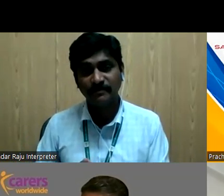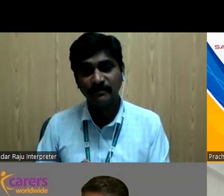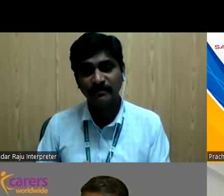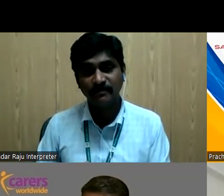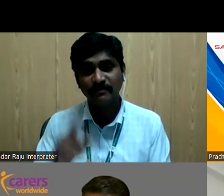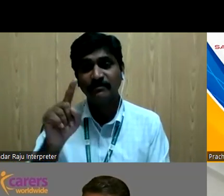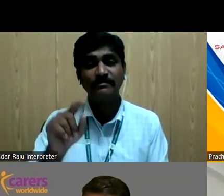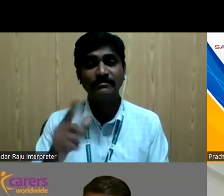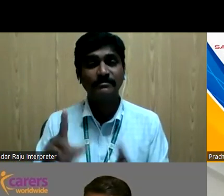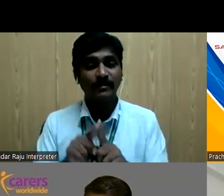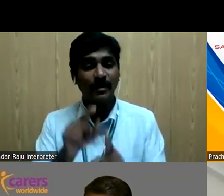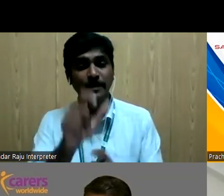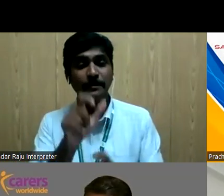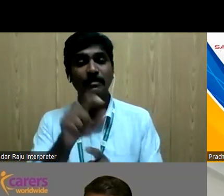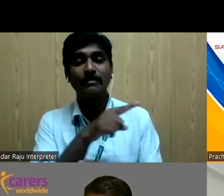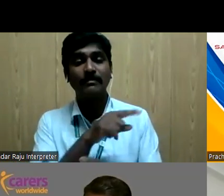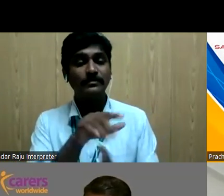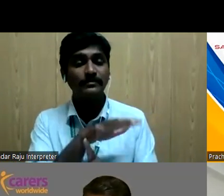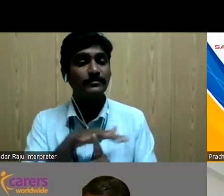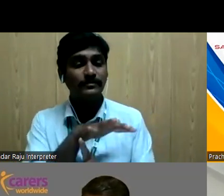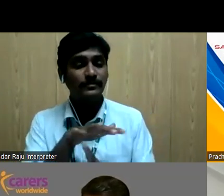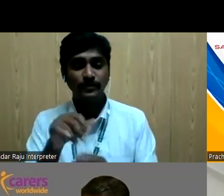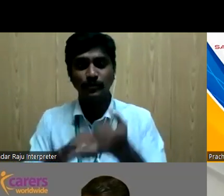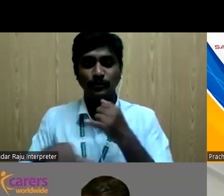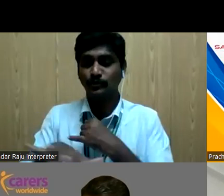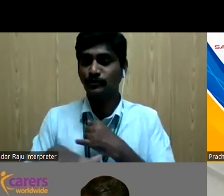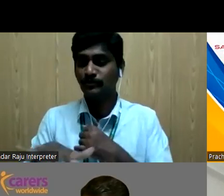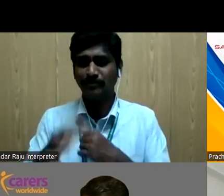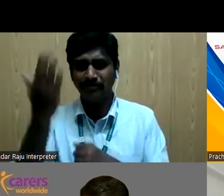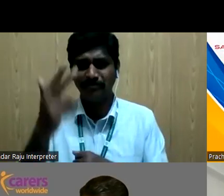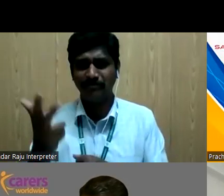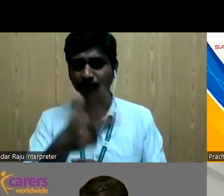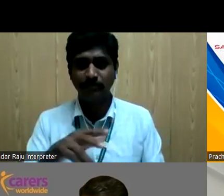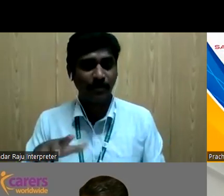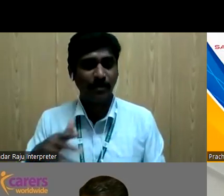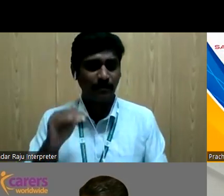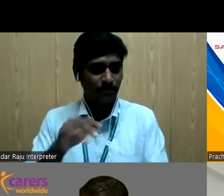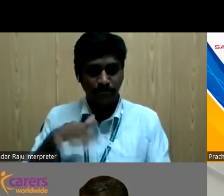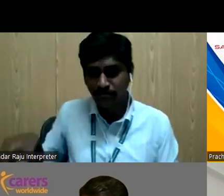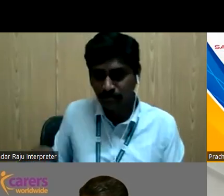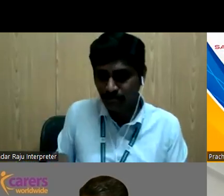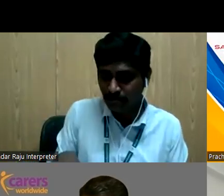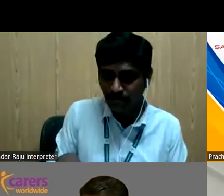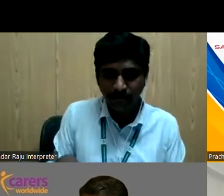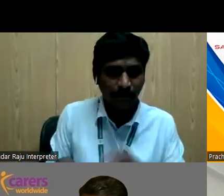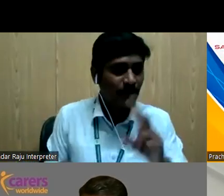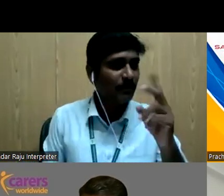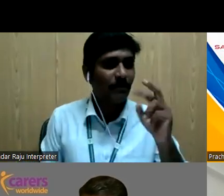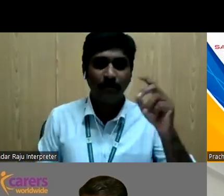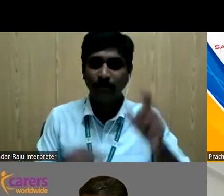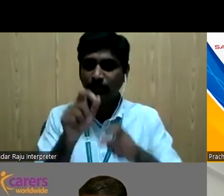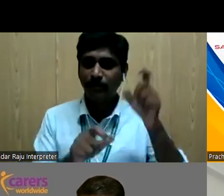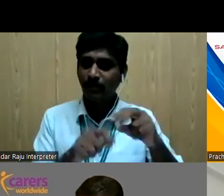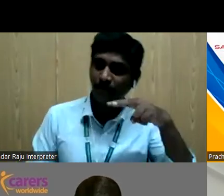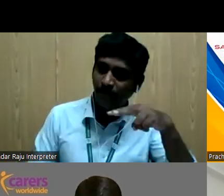द सोसाइटी. लोग जब आते हैं, आपने कहा था मुझसे कि कभी बाहर लेके जाती हूँ लोग बहुत वियर्ड तरीके से देखते हैं. यू